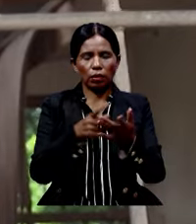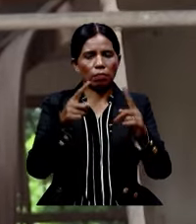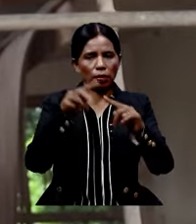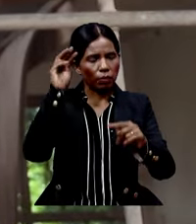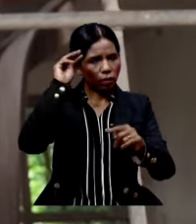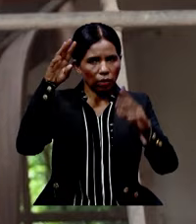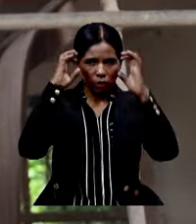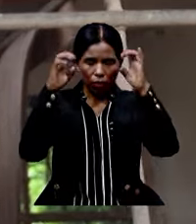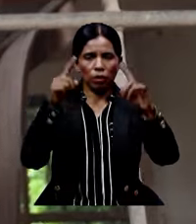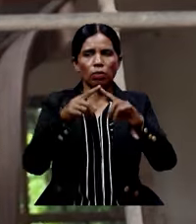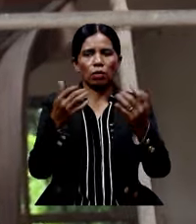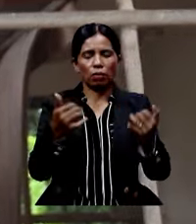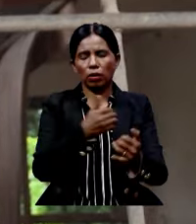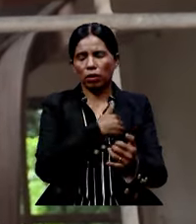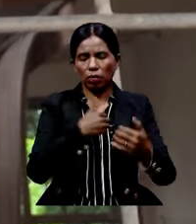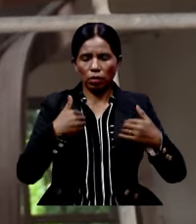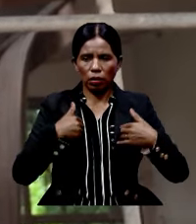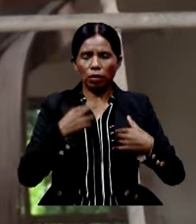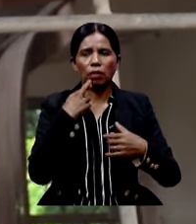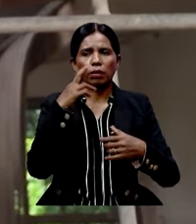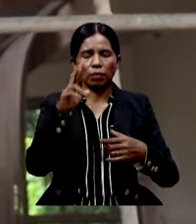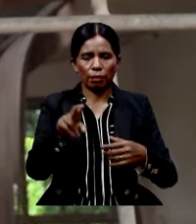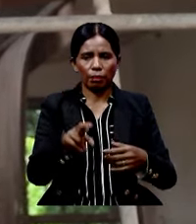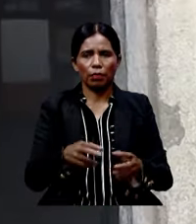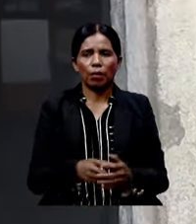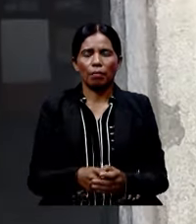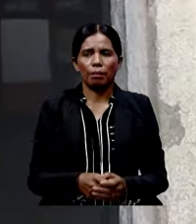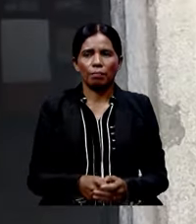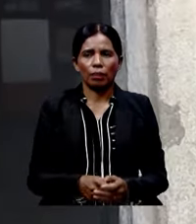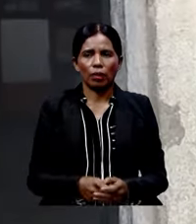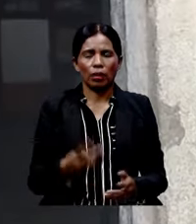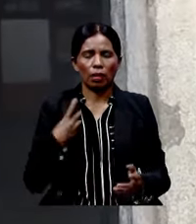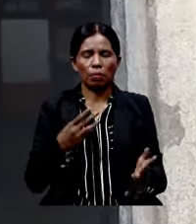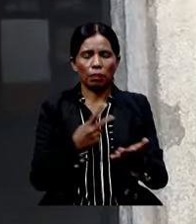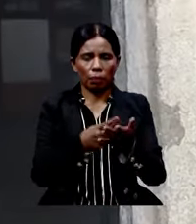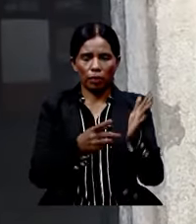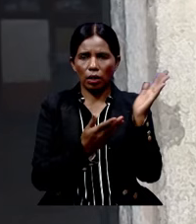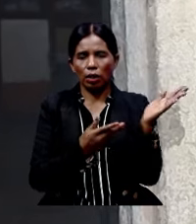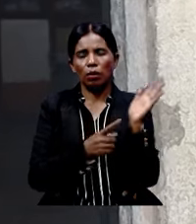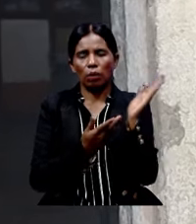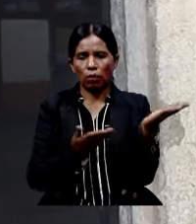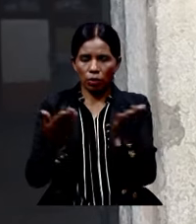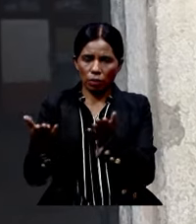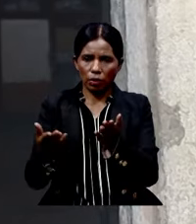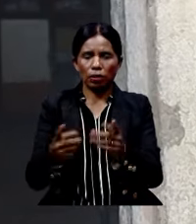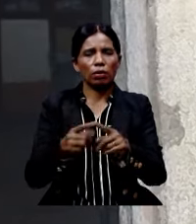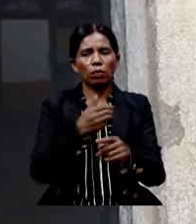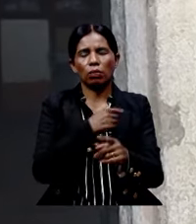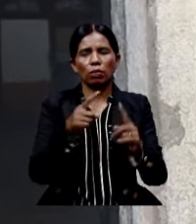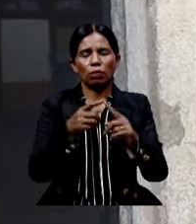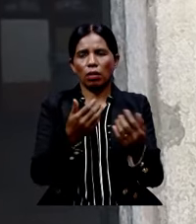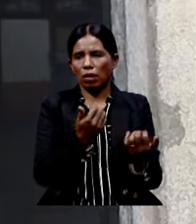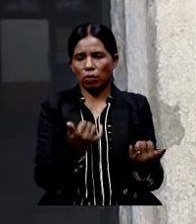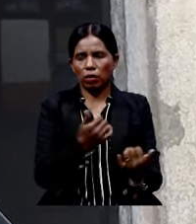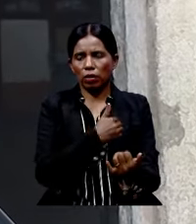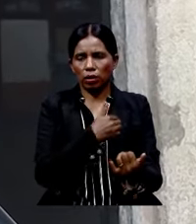Educação, mai beto agora se dá o que a resposta. Bane proposta ba hatama bebek, mai beto agora se dá o que a resposta